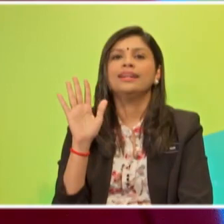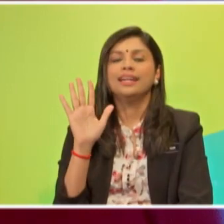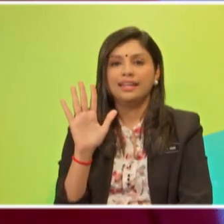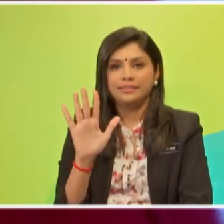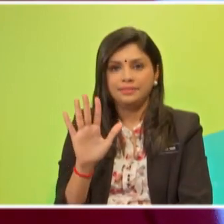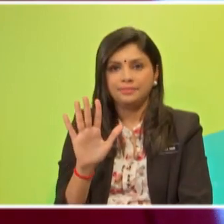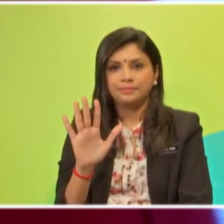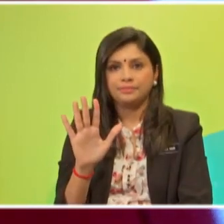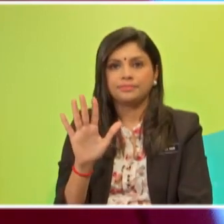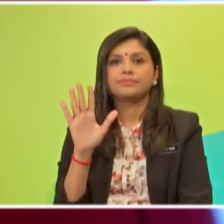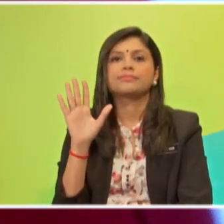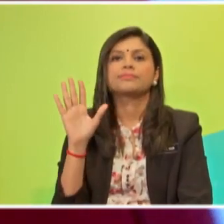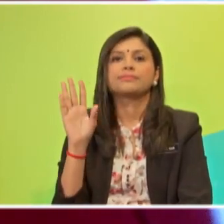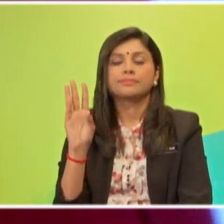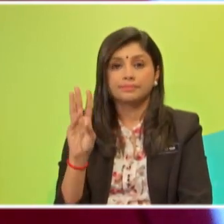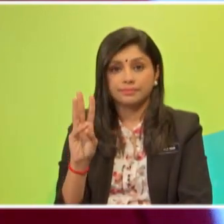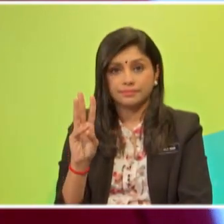empat, lima,